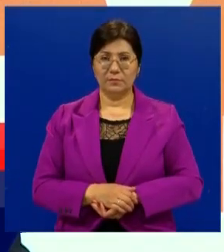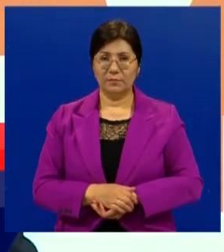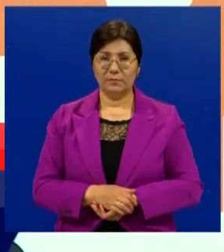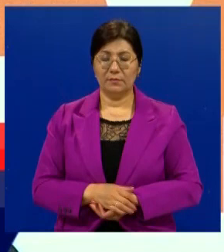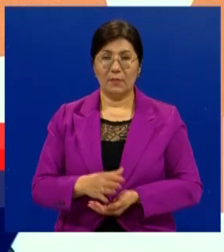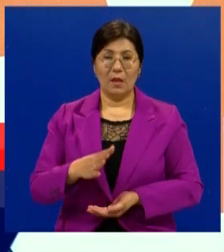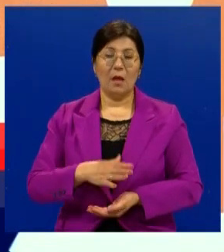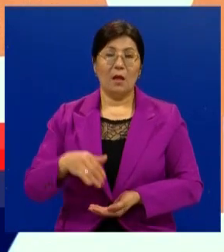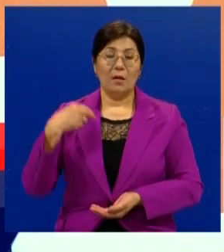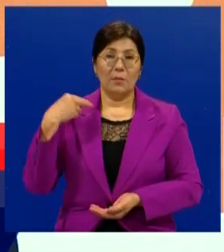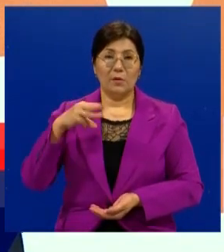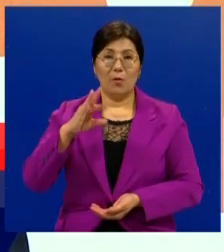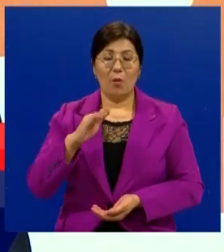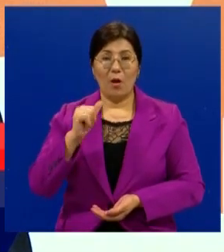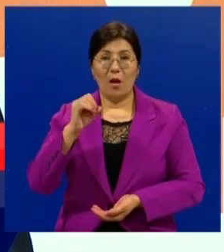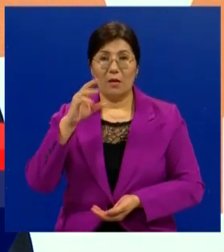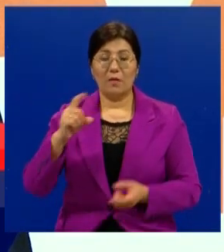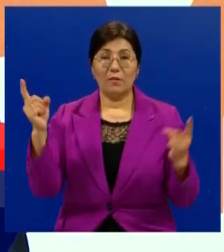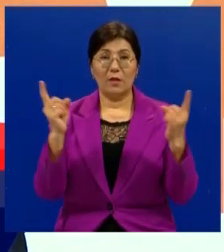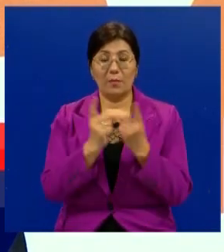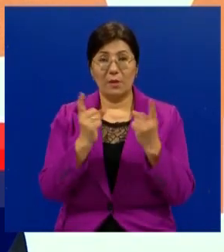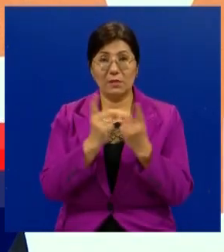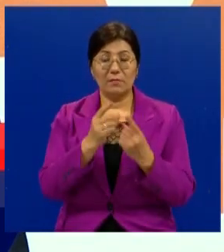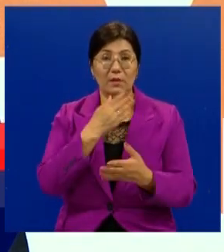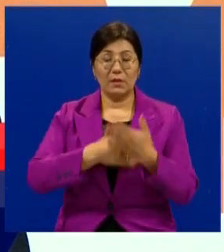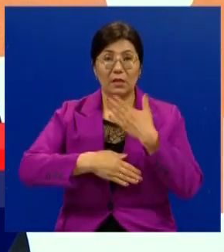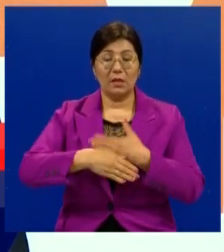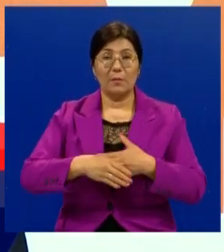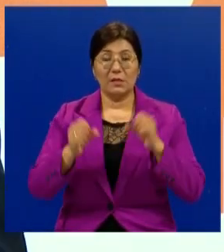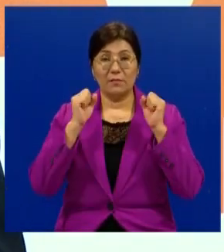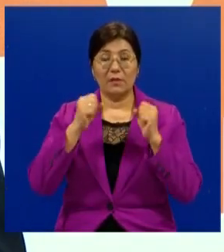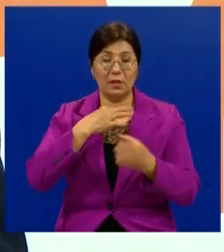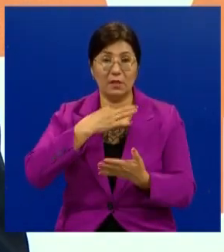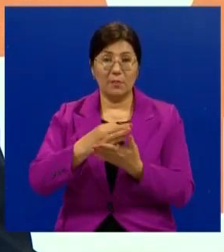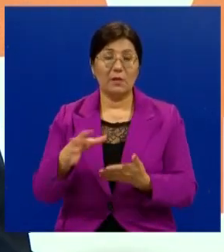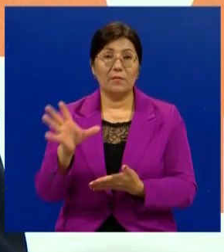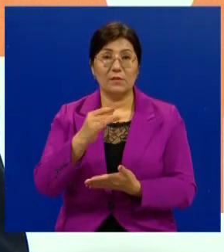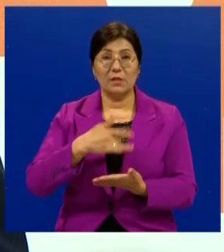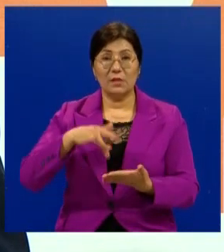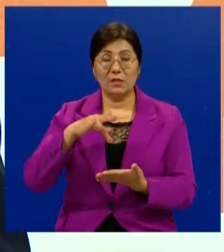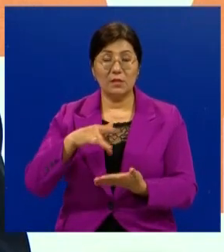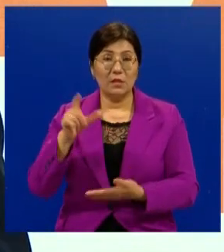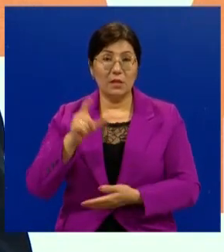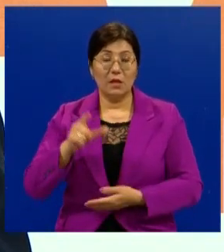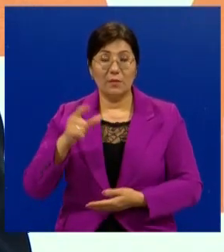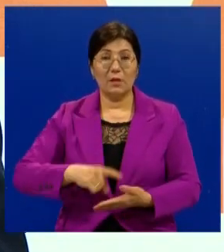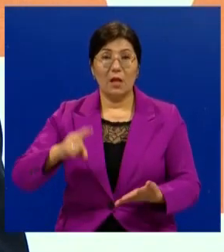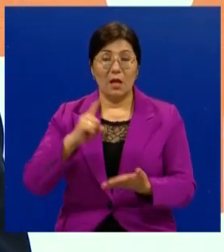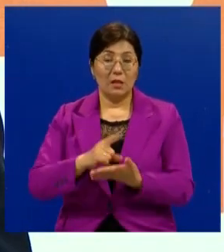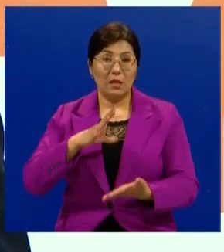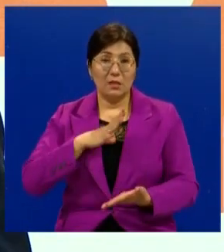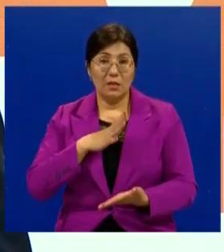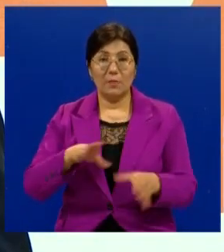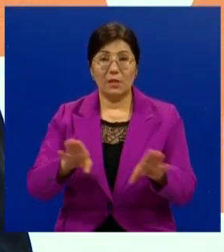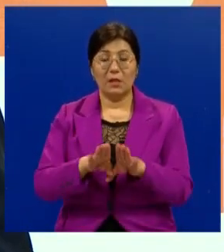Глава государства Касым-Жомарт Токаев на встрече с членами Национальной паралимпийской сборной Казахстана отметил, что все наши граждане должны иметь равные возможности